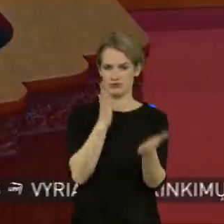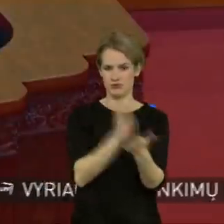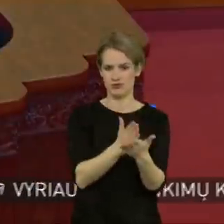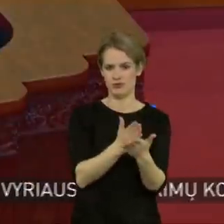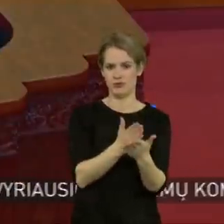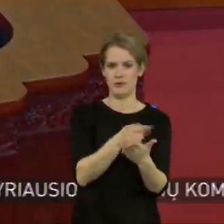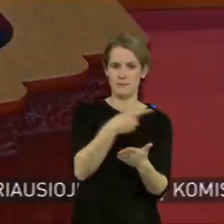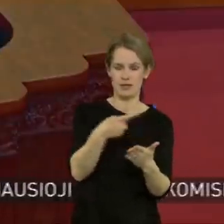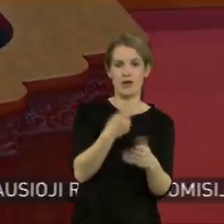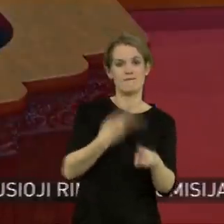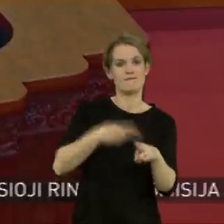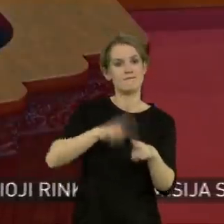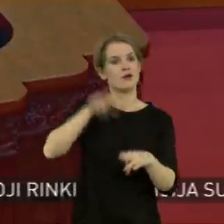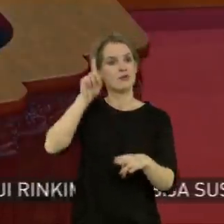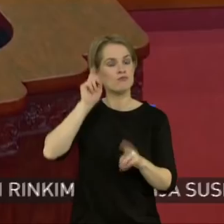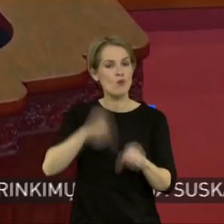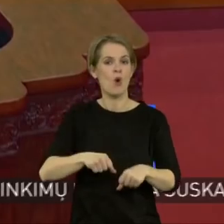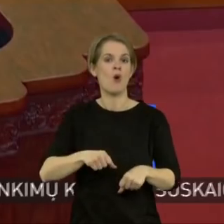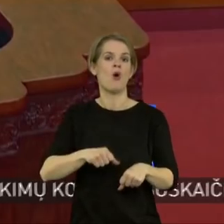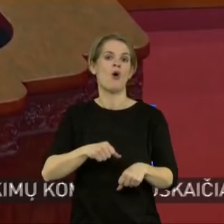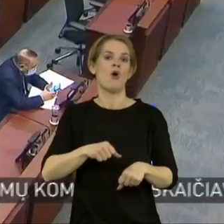sąlygas perimti kontrolę.